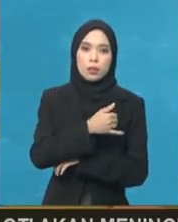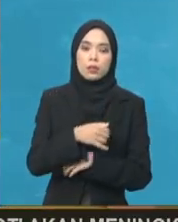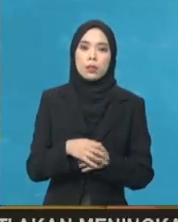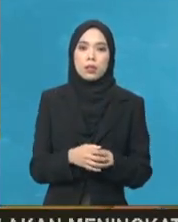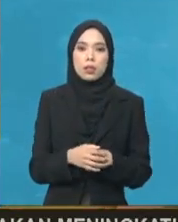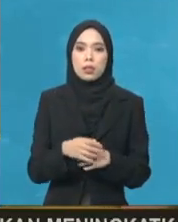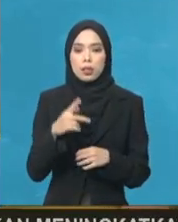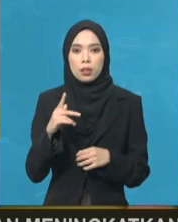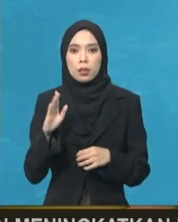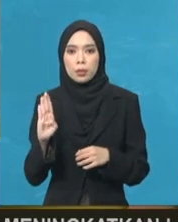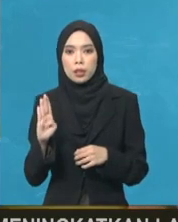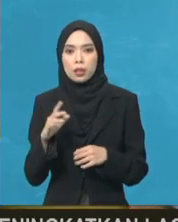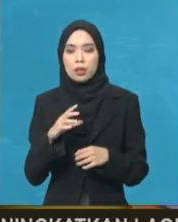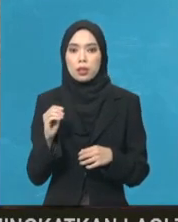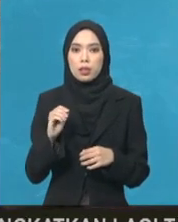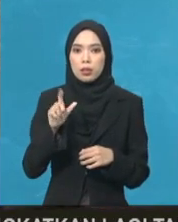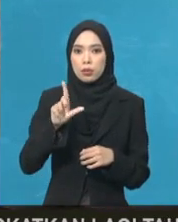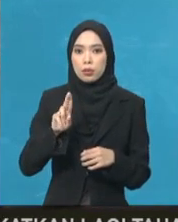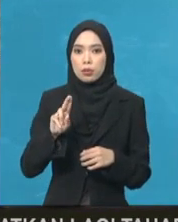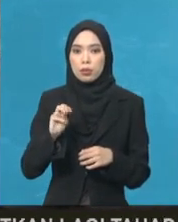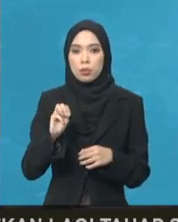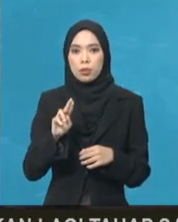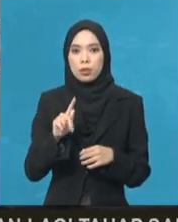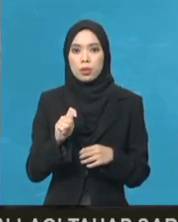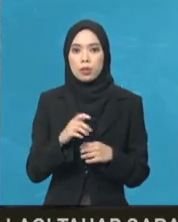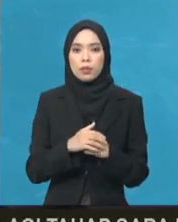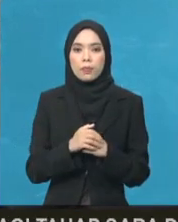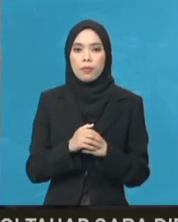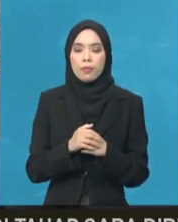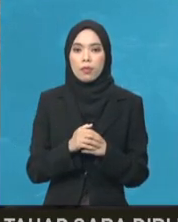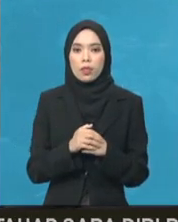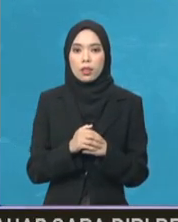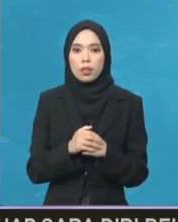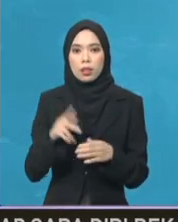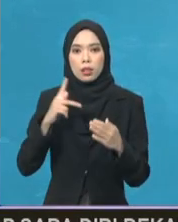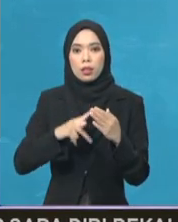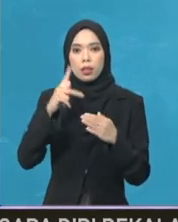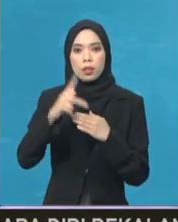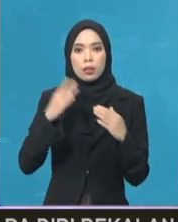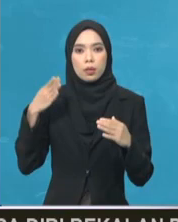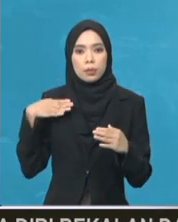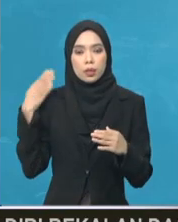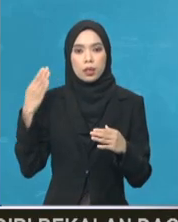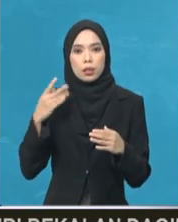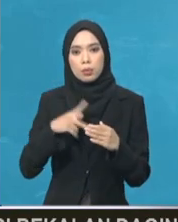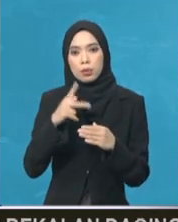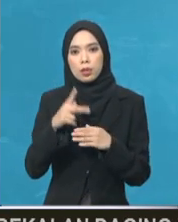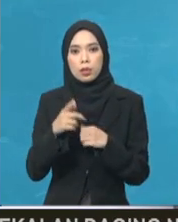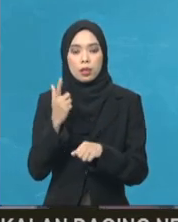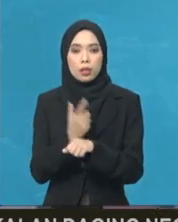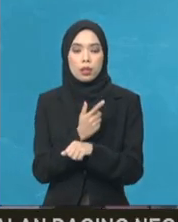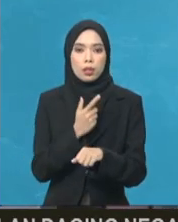kalau Blade dan Politeknik lumut antara yang pengisiannya termasuk program kegiatan program latihan kemahiran